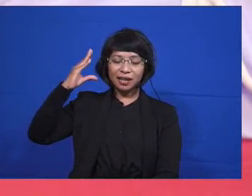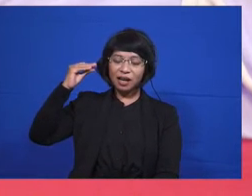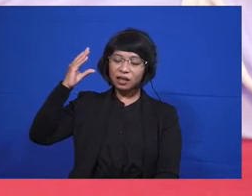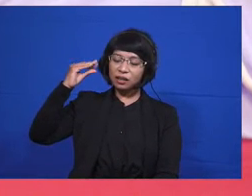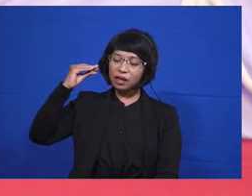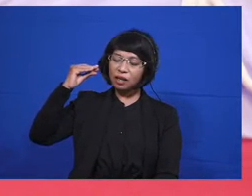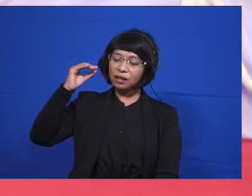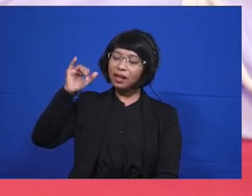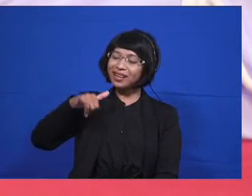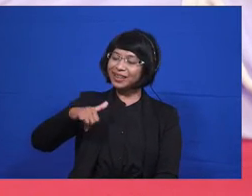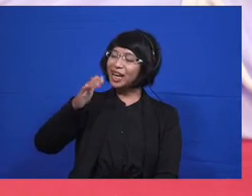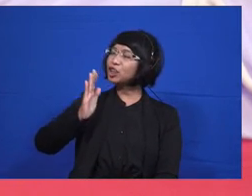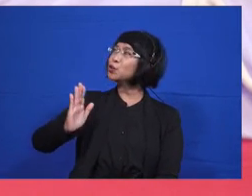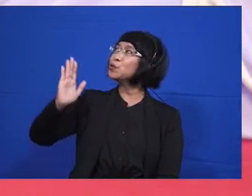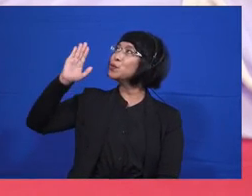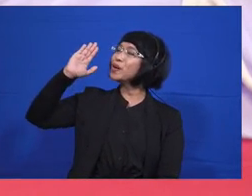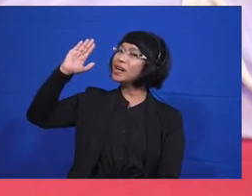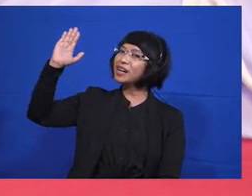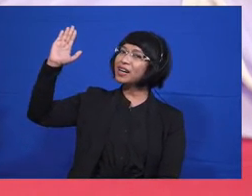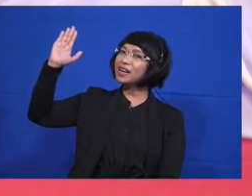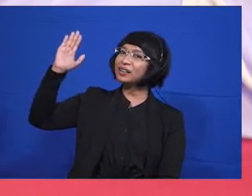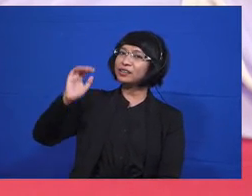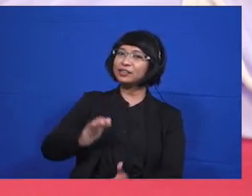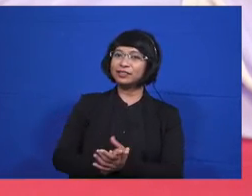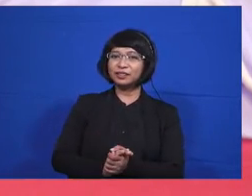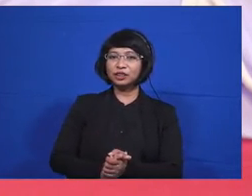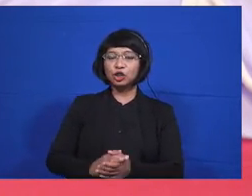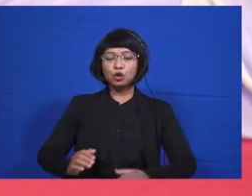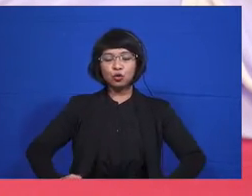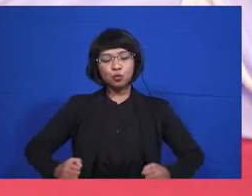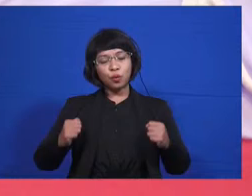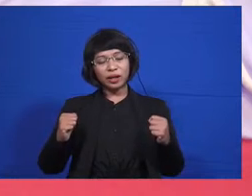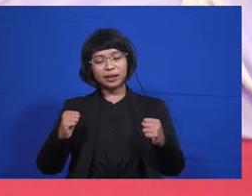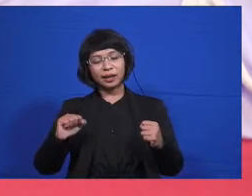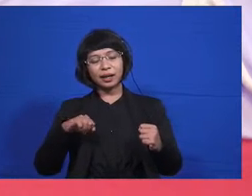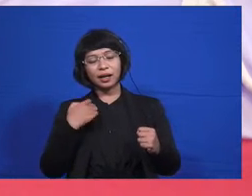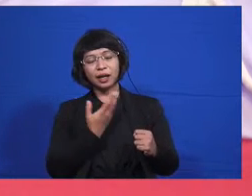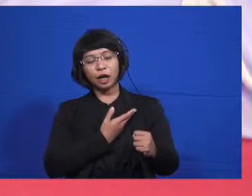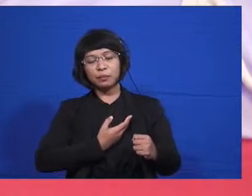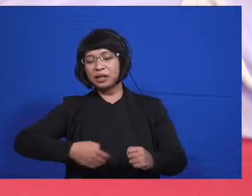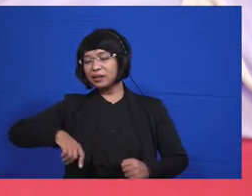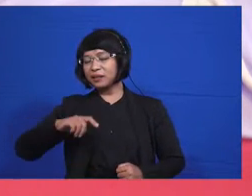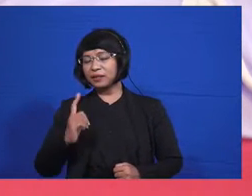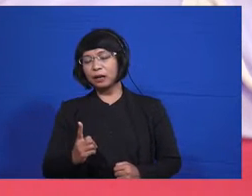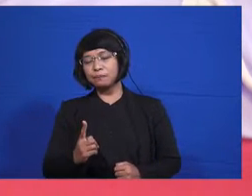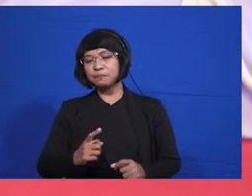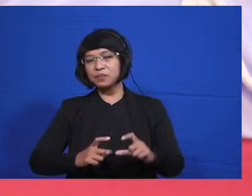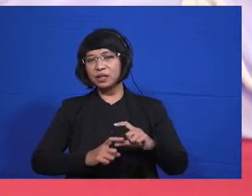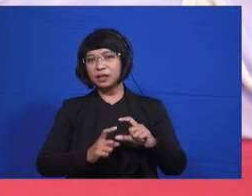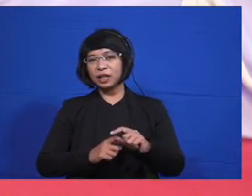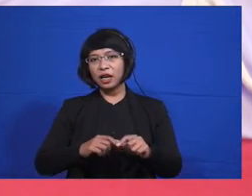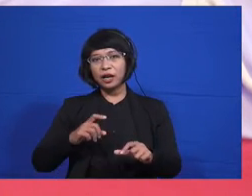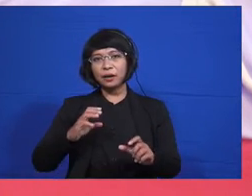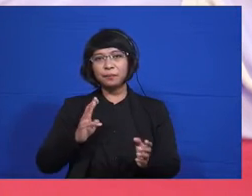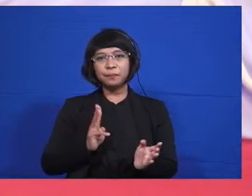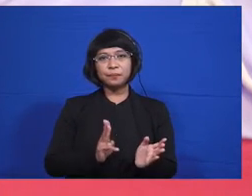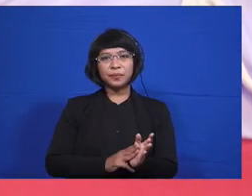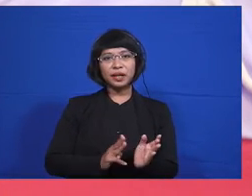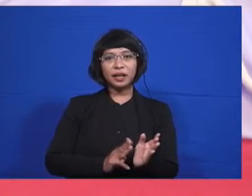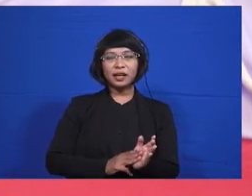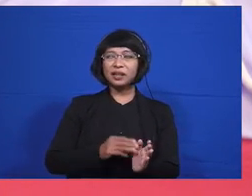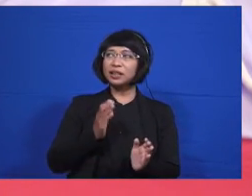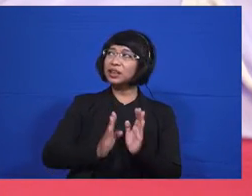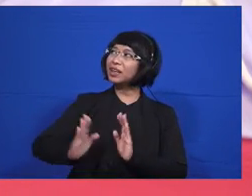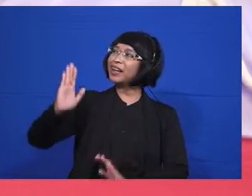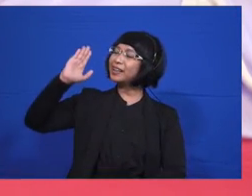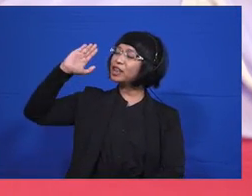Dengarkanlah ya Tuhan. Kuatkanlah kami agar tetap setia melayani